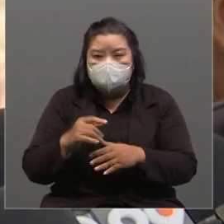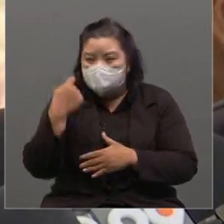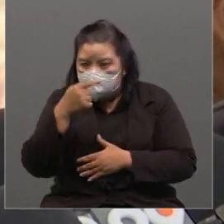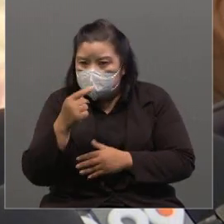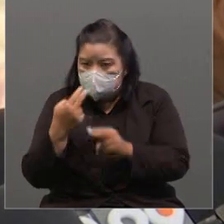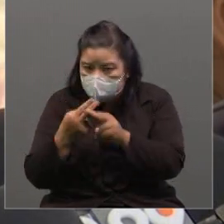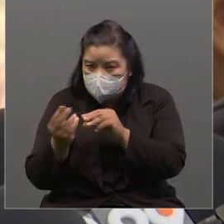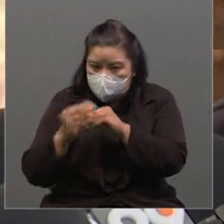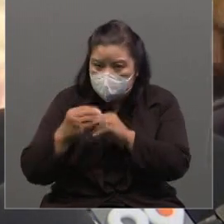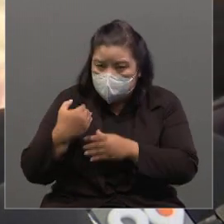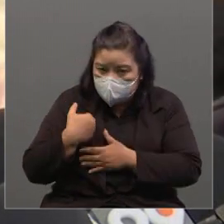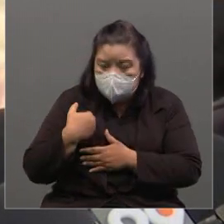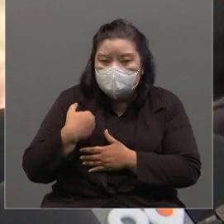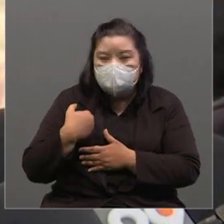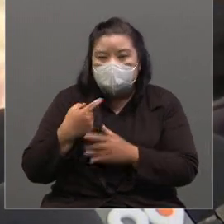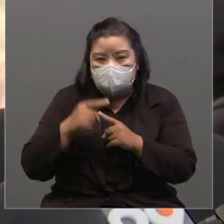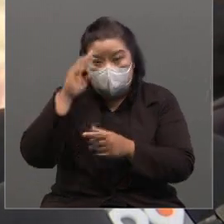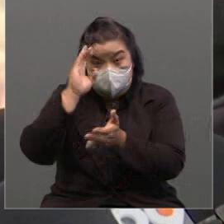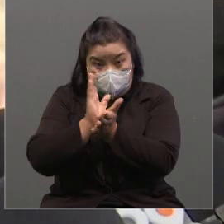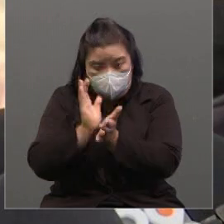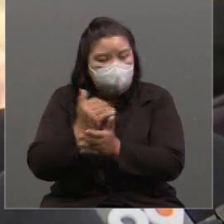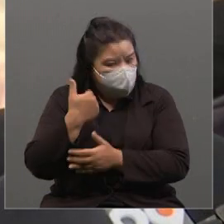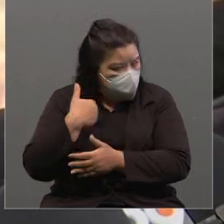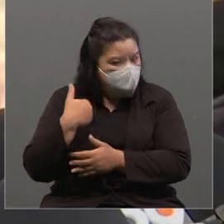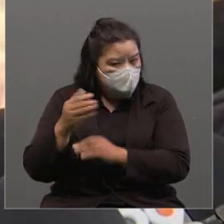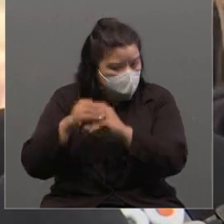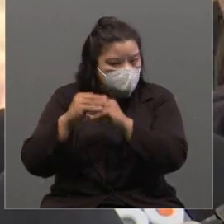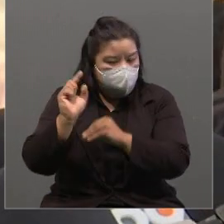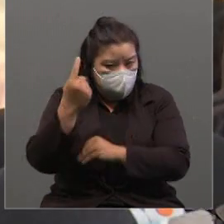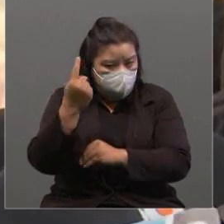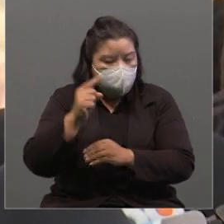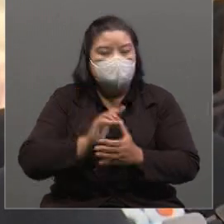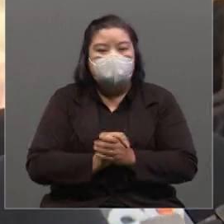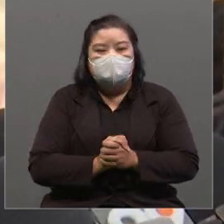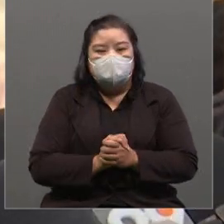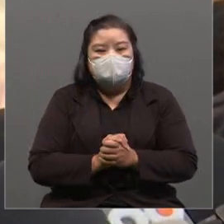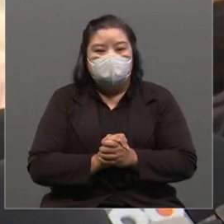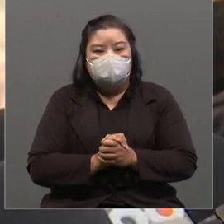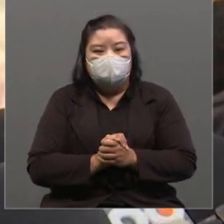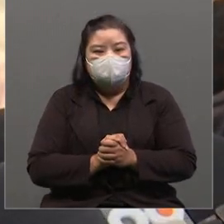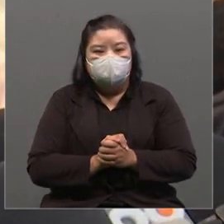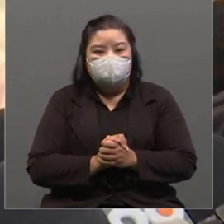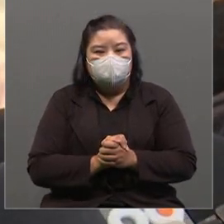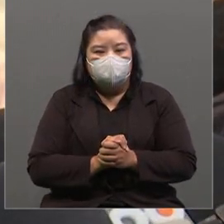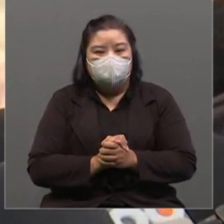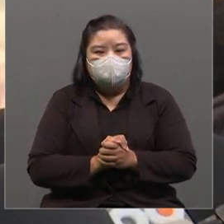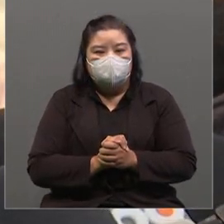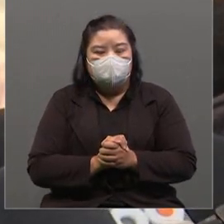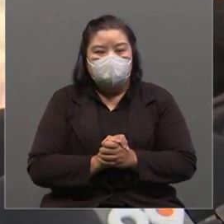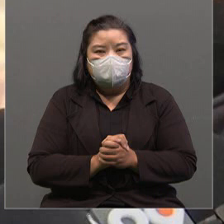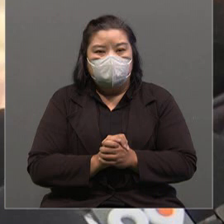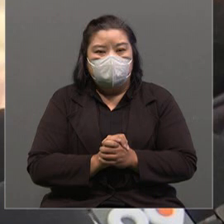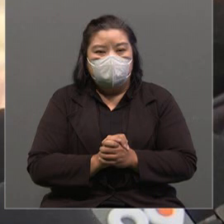ครที่เกี่ยวข้องเพิ่มเติมนะครับแต่มีตำรวจที่เกี่ยวข้องเพิ่มเติมนะครับนะฮะ มีใหญ่ของการนะครับที่เกี่ยวข้อง เ